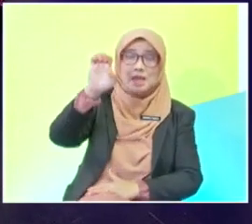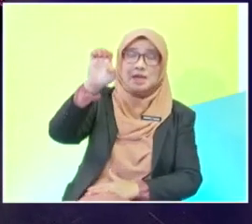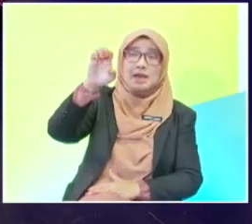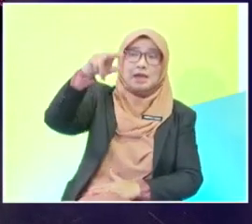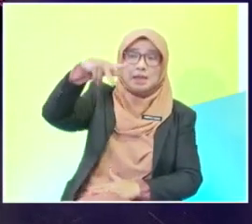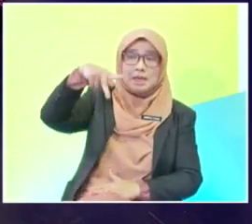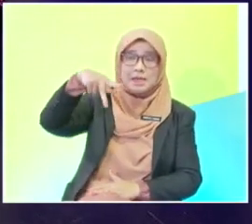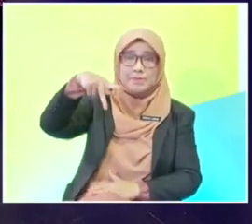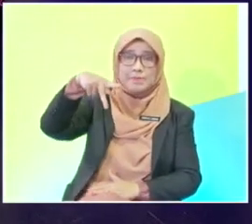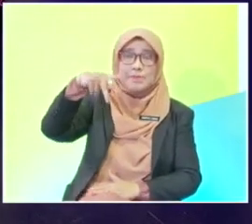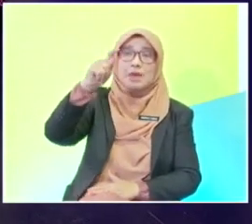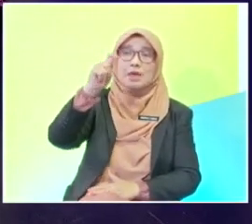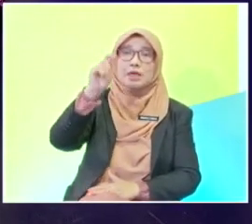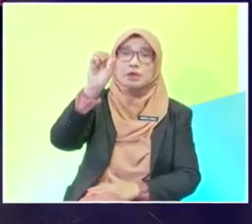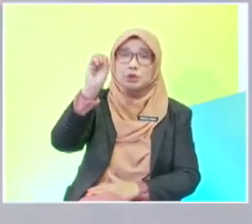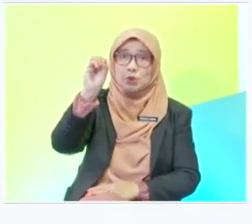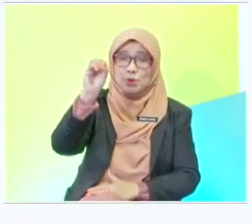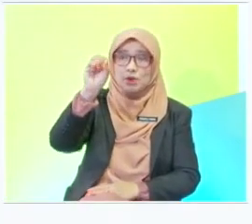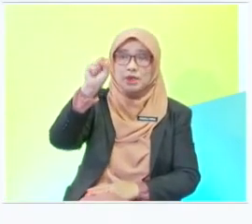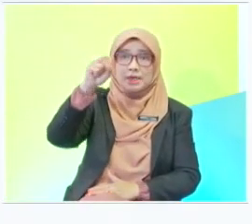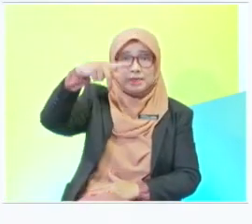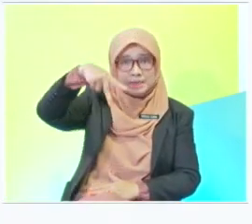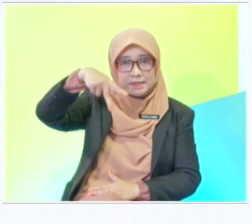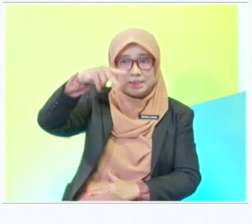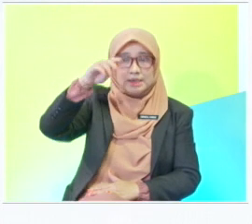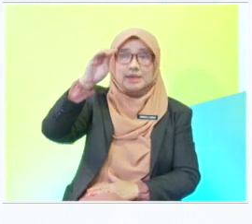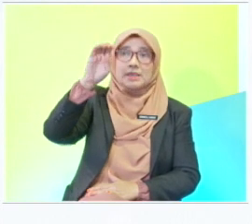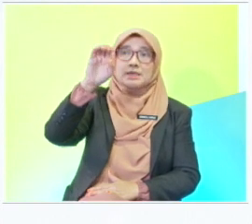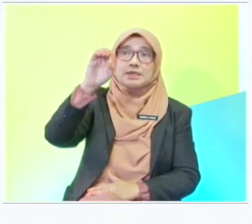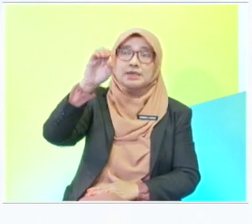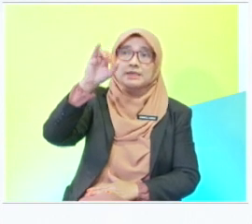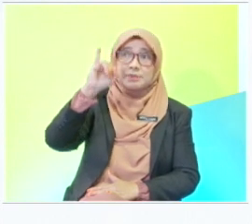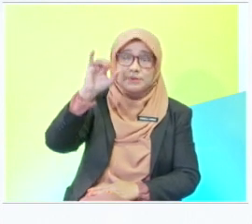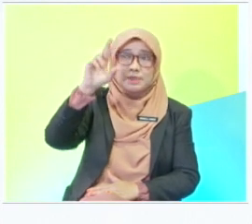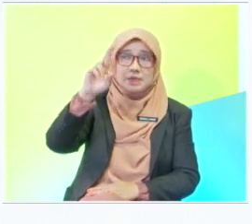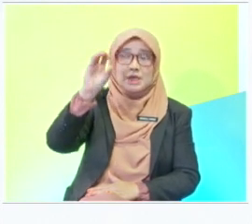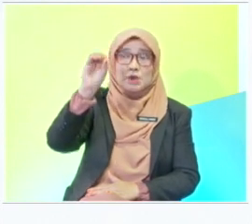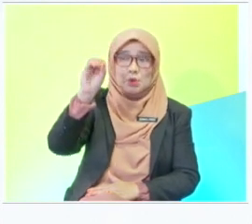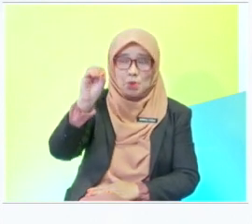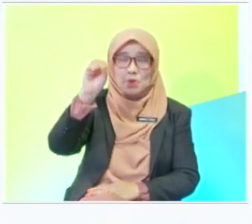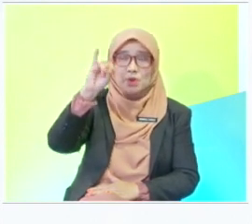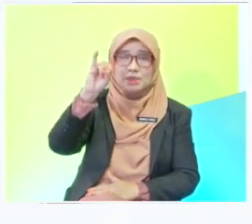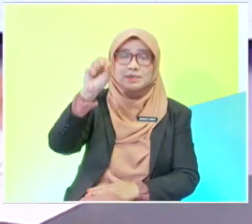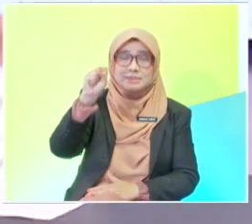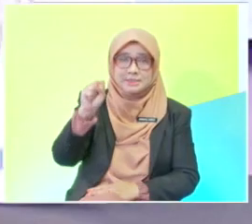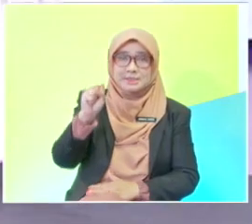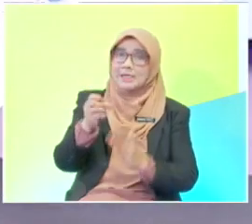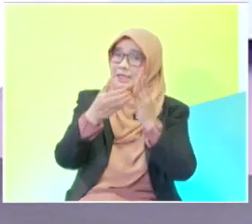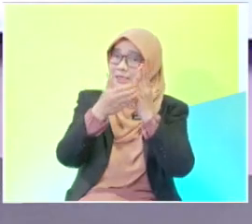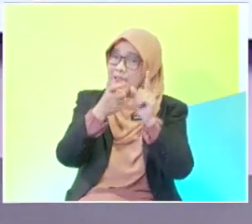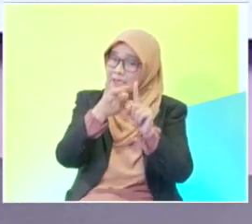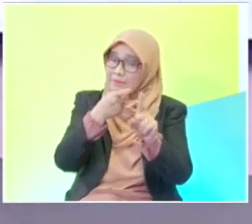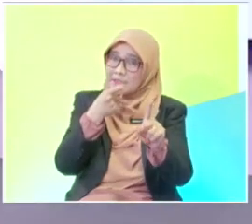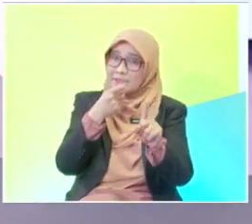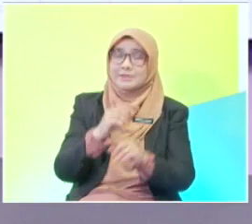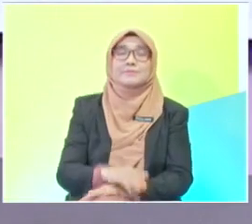oleh virus atau bakteria? Saya rasa saya boleh jawab ni cikgu. Boleh saya kongsikan jawapan saya cikgu? Okey, boleh kita tunjuk pada